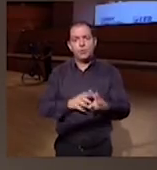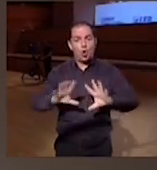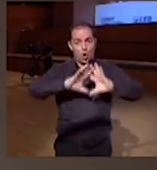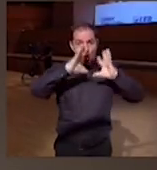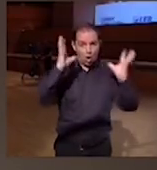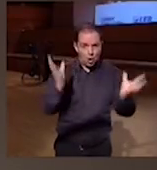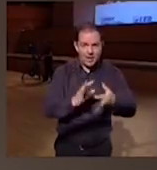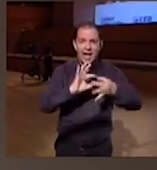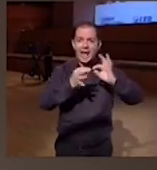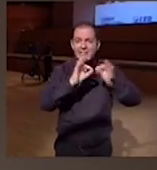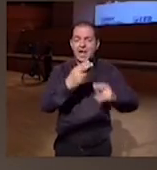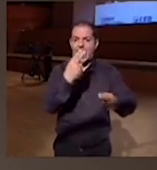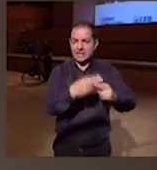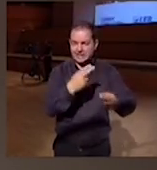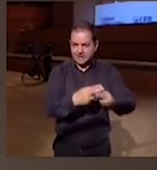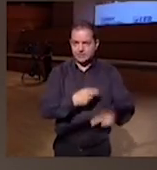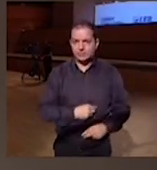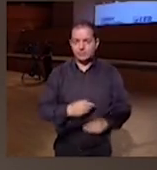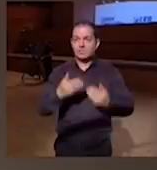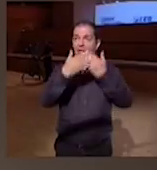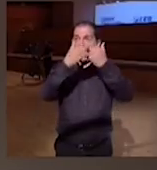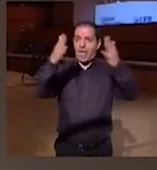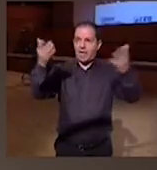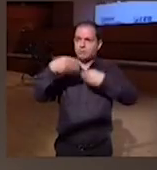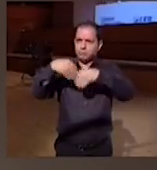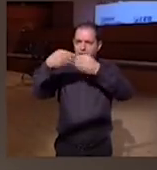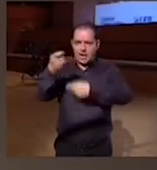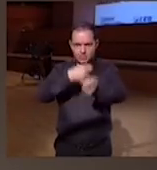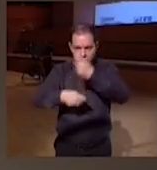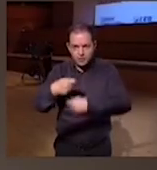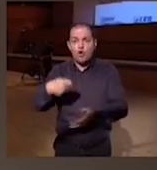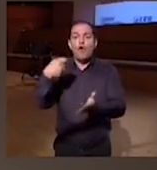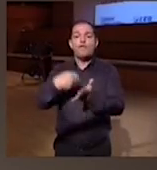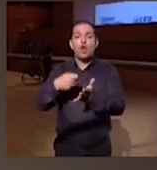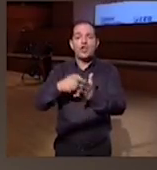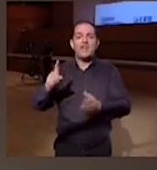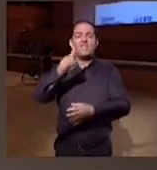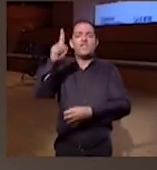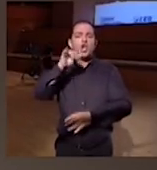ολοκληρωμένες αλυσίδες αξίας, εξωστρέφεια, φορολογική βιωσιμότητα.